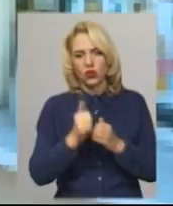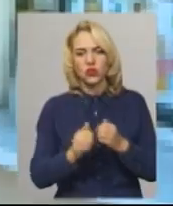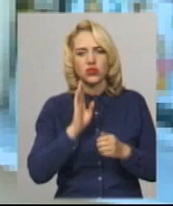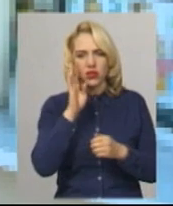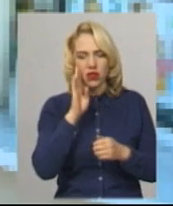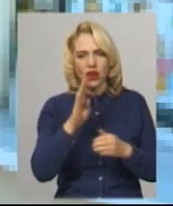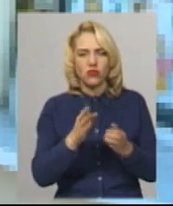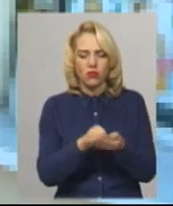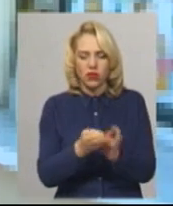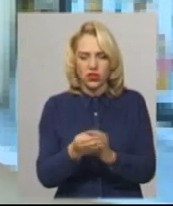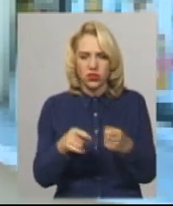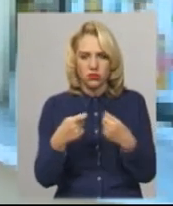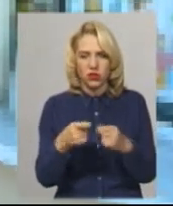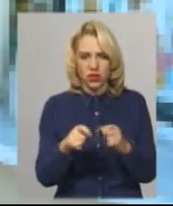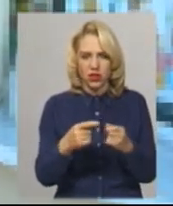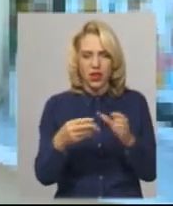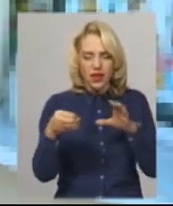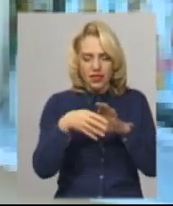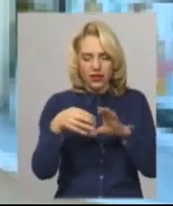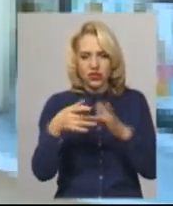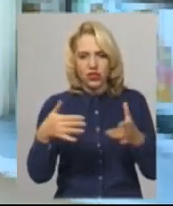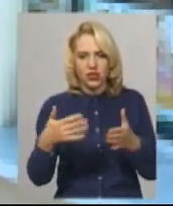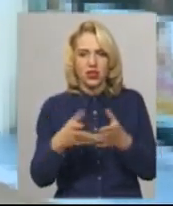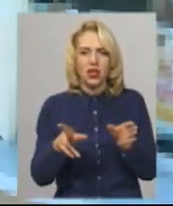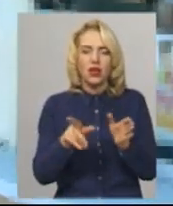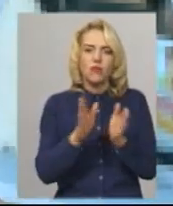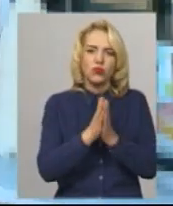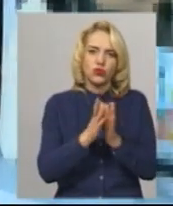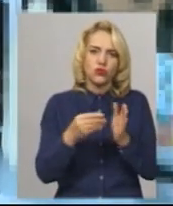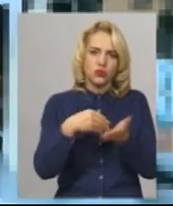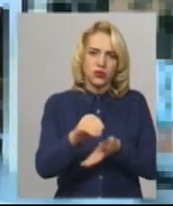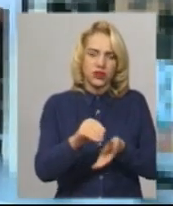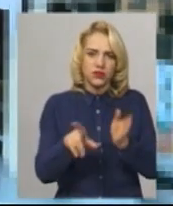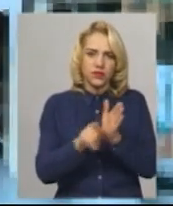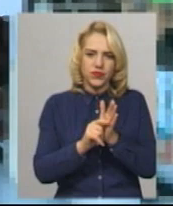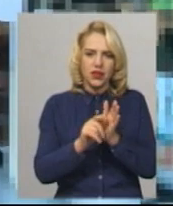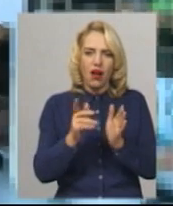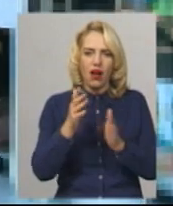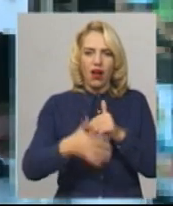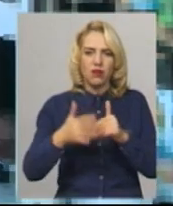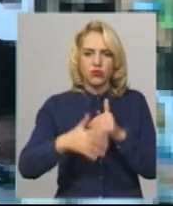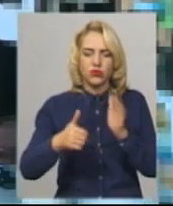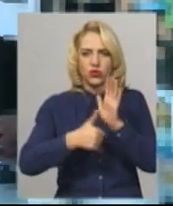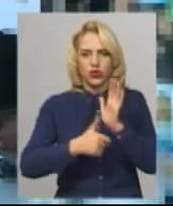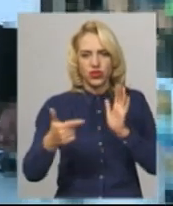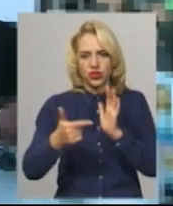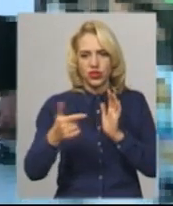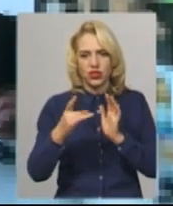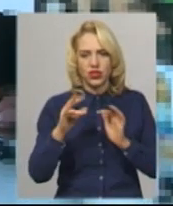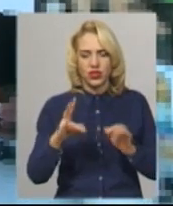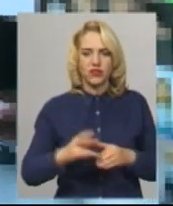начинками. Дайте мені, будь ласка, з капусти. 6 гривень. Скажіть, будь ласка, що ви мені даєте, які